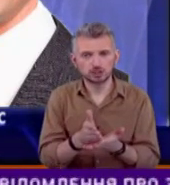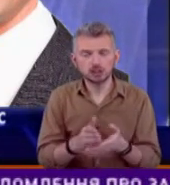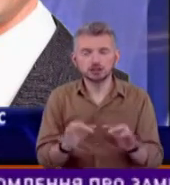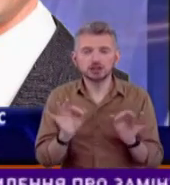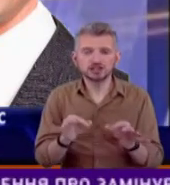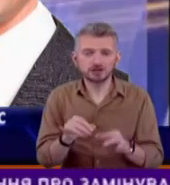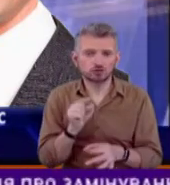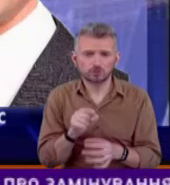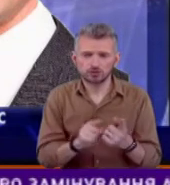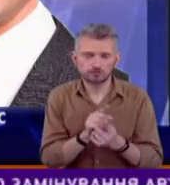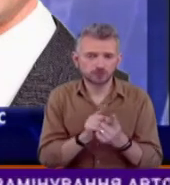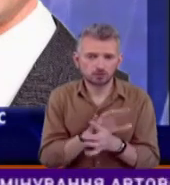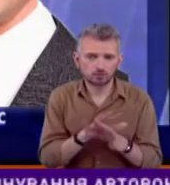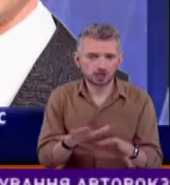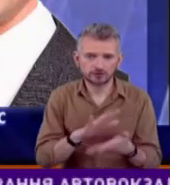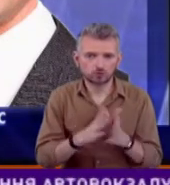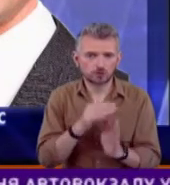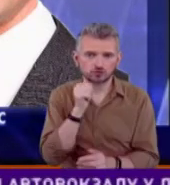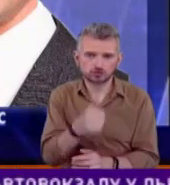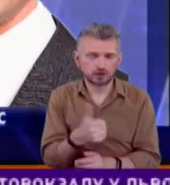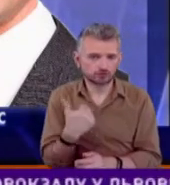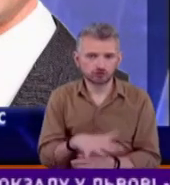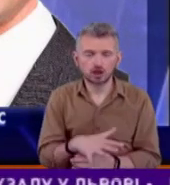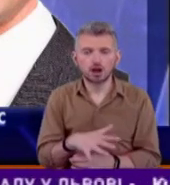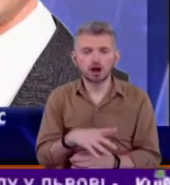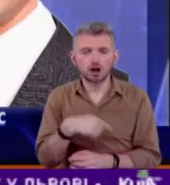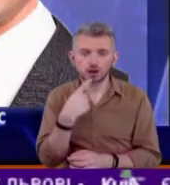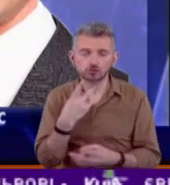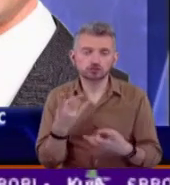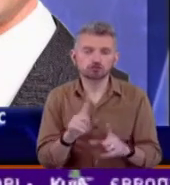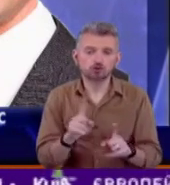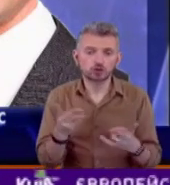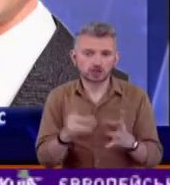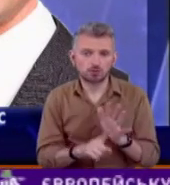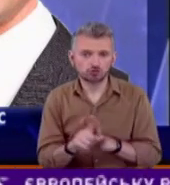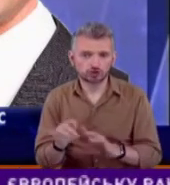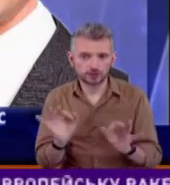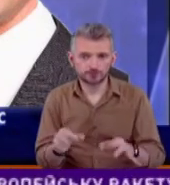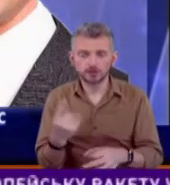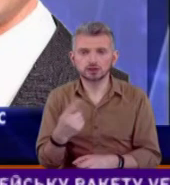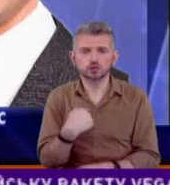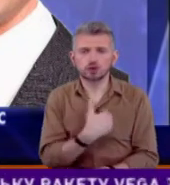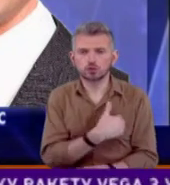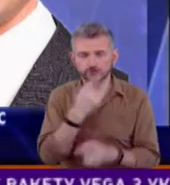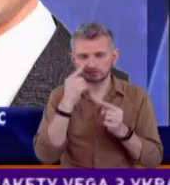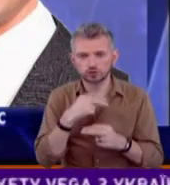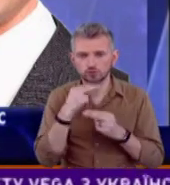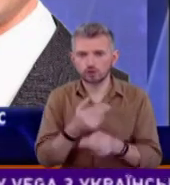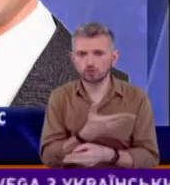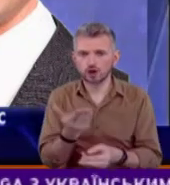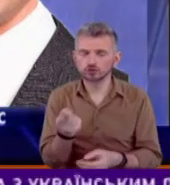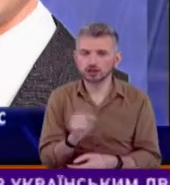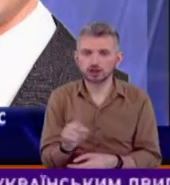Звісно, воно не поміняє ситуацію завтра, але, як кажуть, з чого треба починати. Єдине, що я хотів би звернути вашу увагу на те,